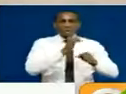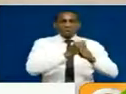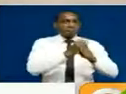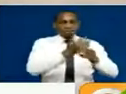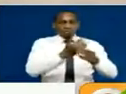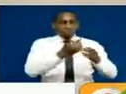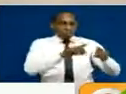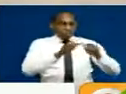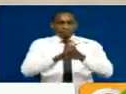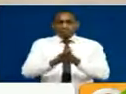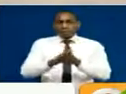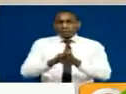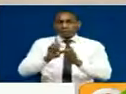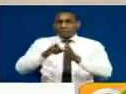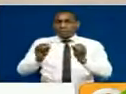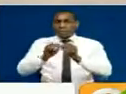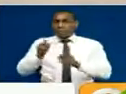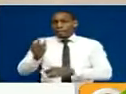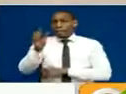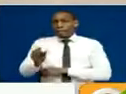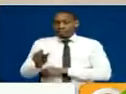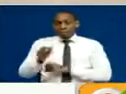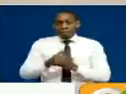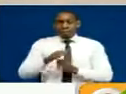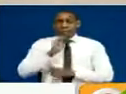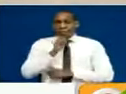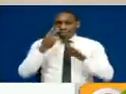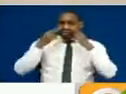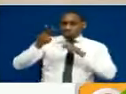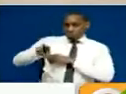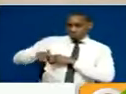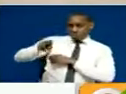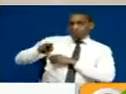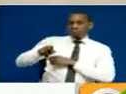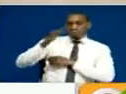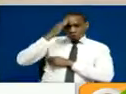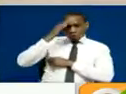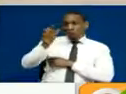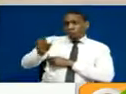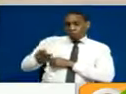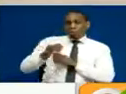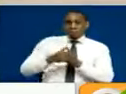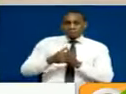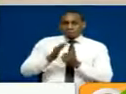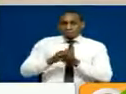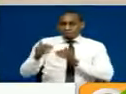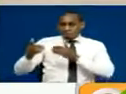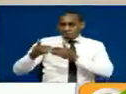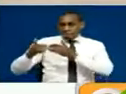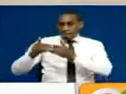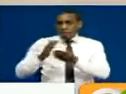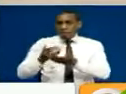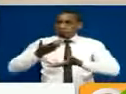zake. Kidogo hivi anakutana na mfu mwenzake. Akamtazama, anakaa familia hivi. Akamsogelea,